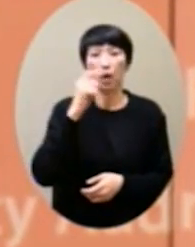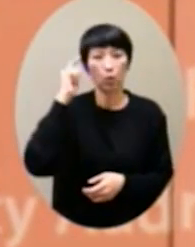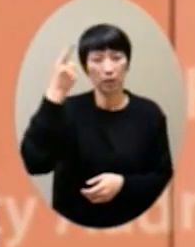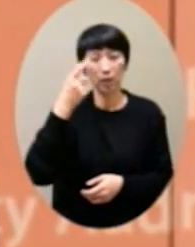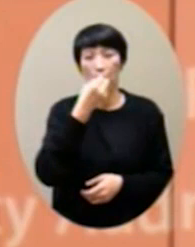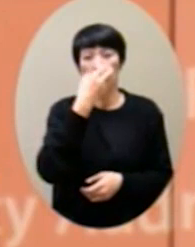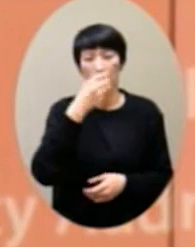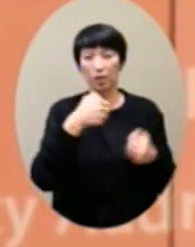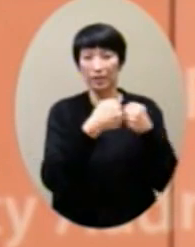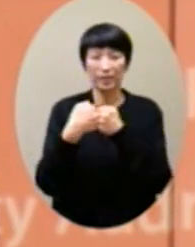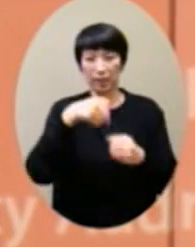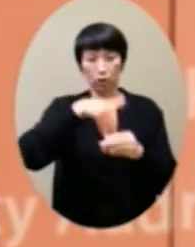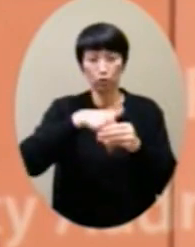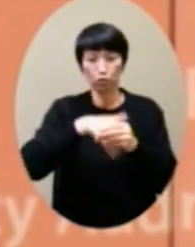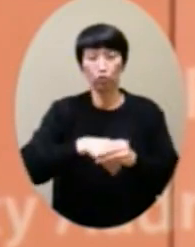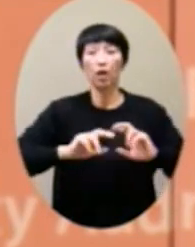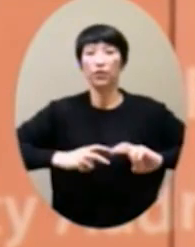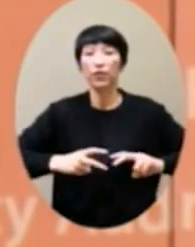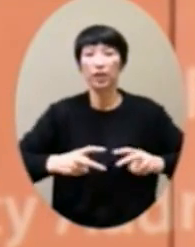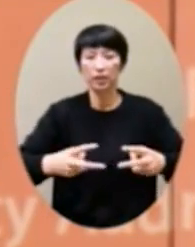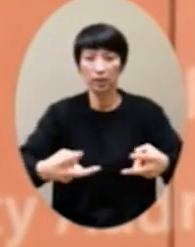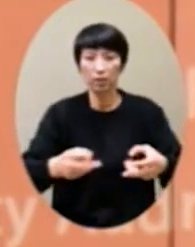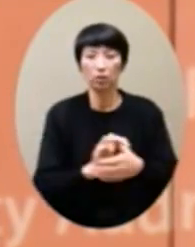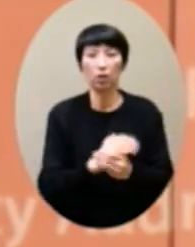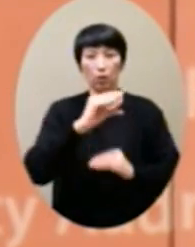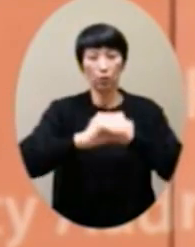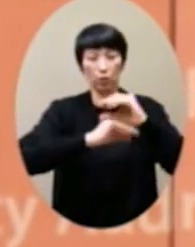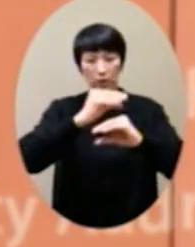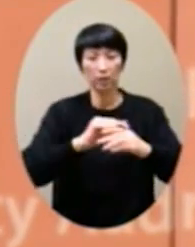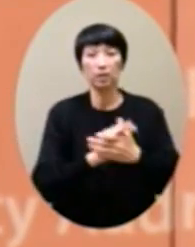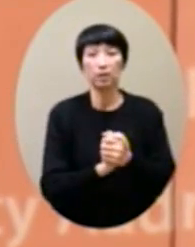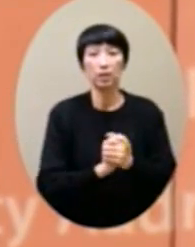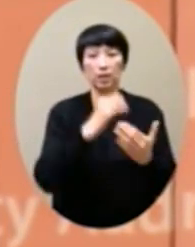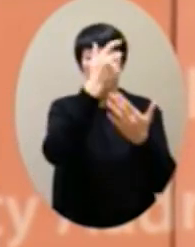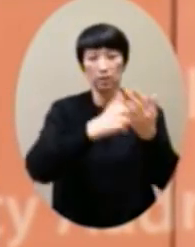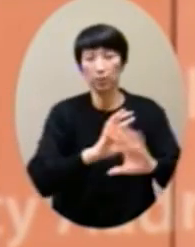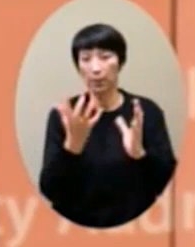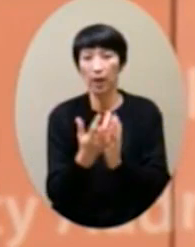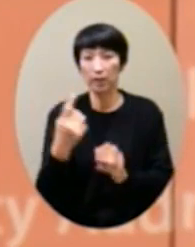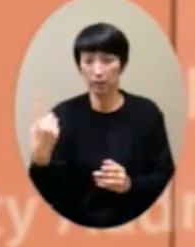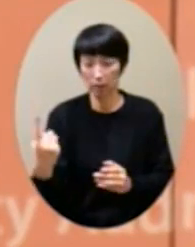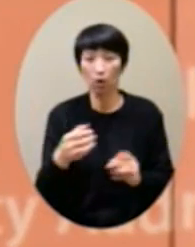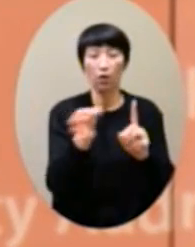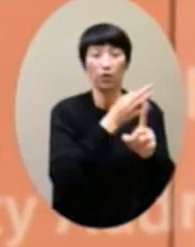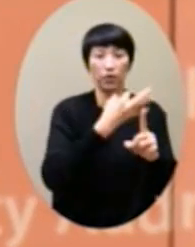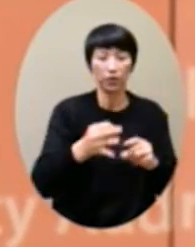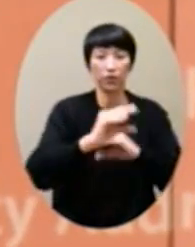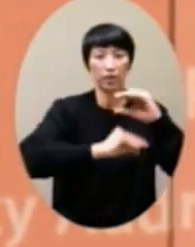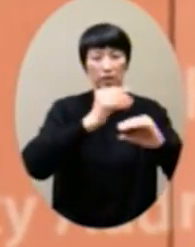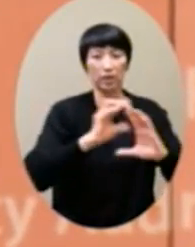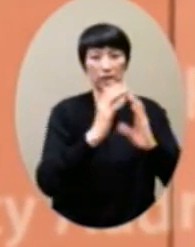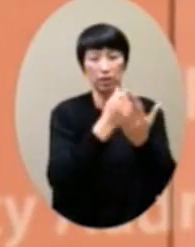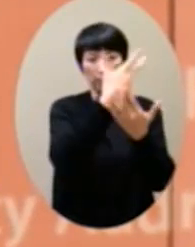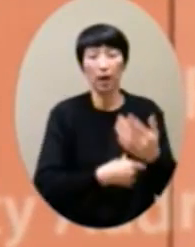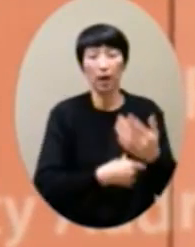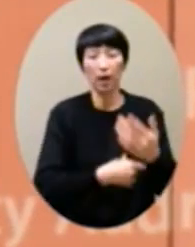爭嘅選舉，但可以發展到咧建制派一個，非建制派一個。而非建